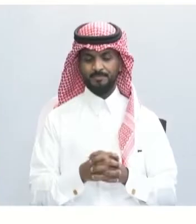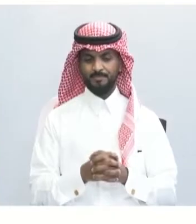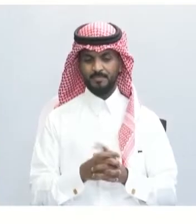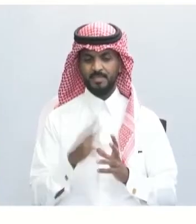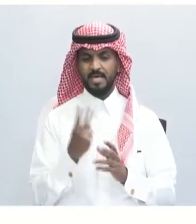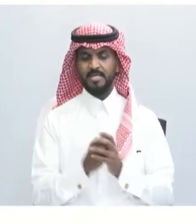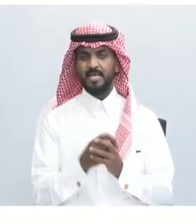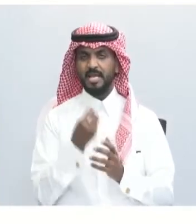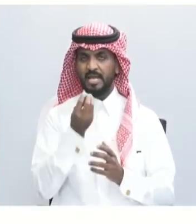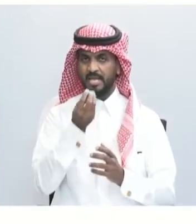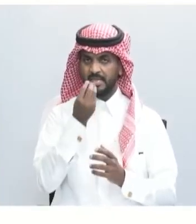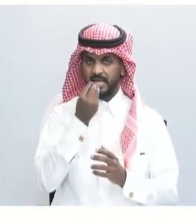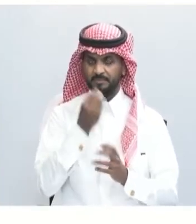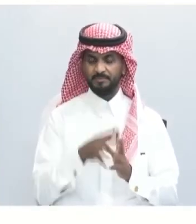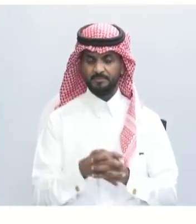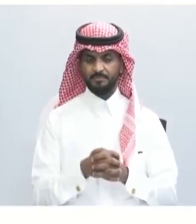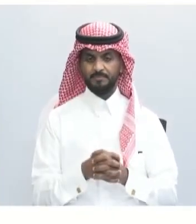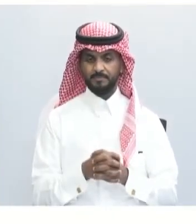الغذاء والتغذيه